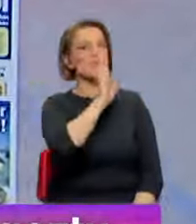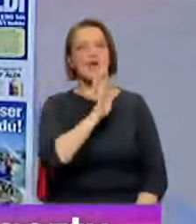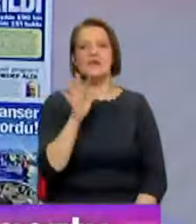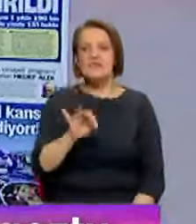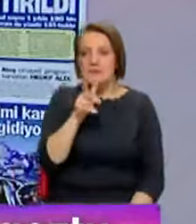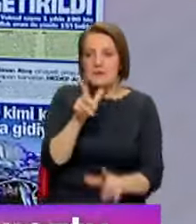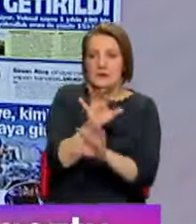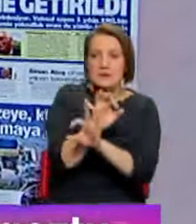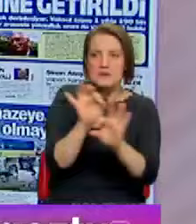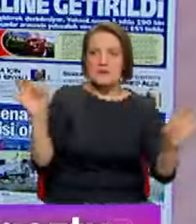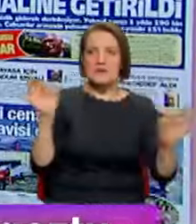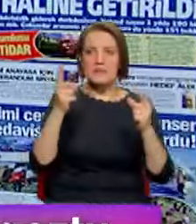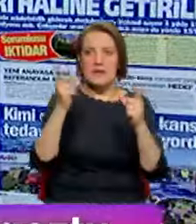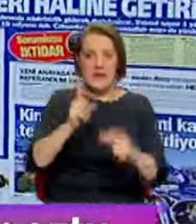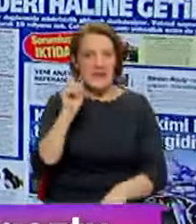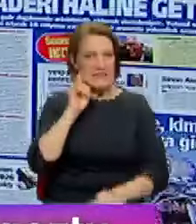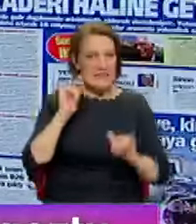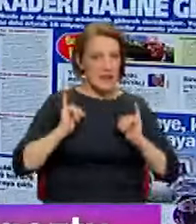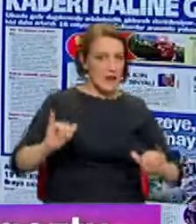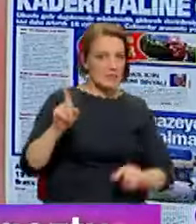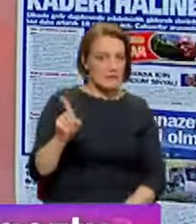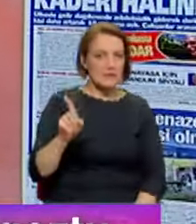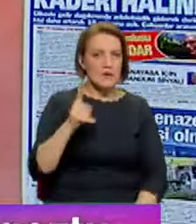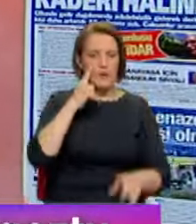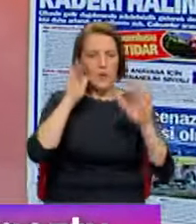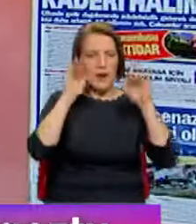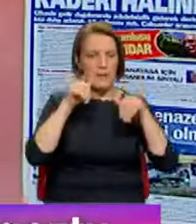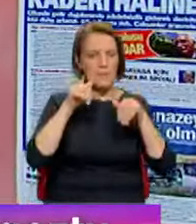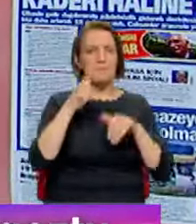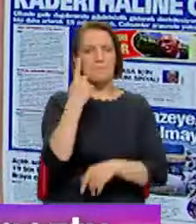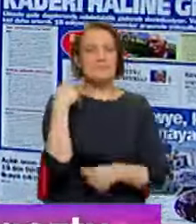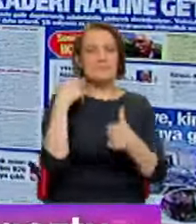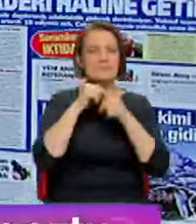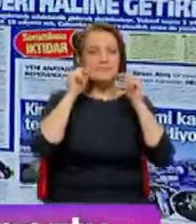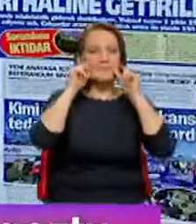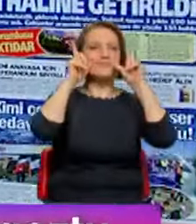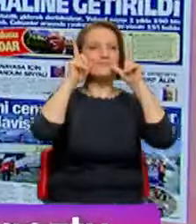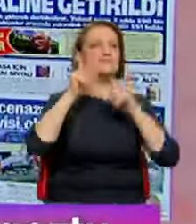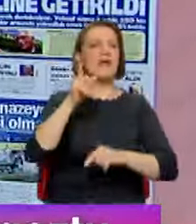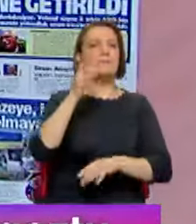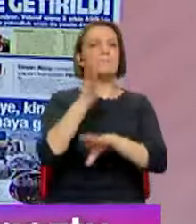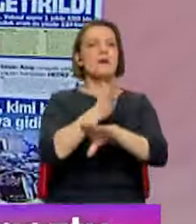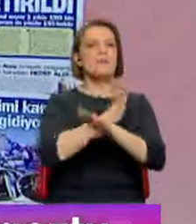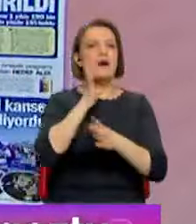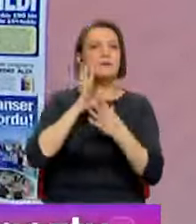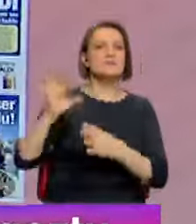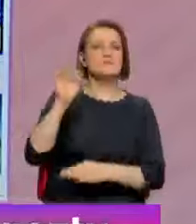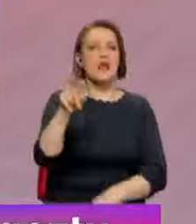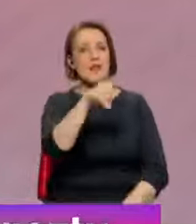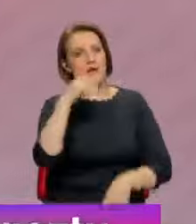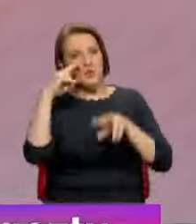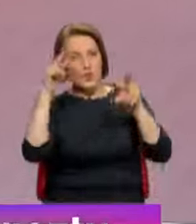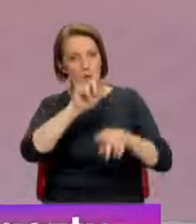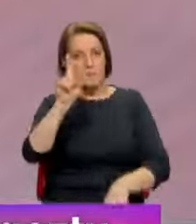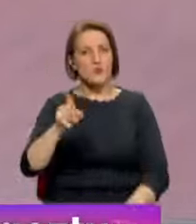şimdi sessiz bir yerlerde Dinleniyor mudur acaba gözlerini kapatıp bir kez daha açtığında memlekette insanların halini görüyor